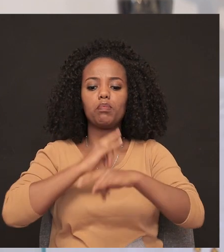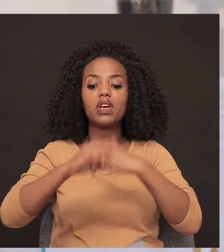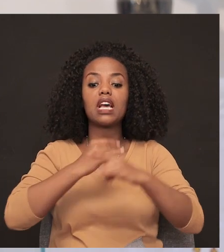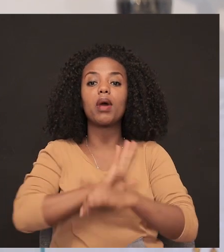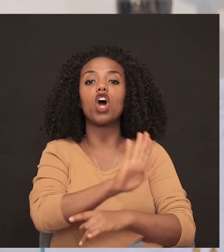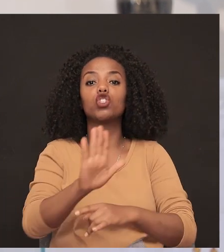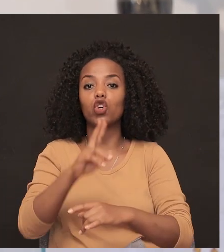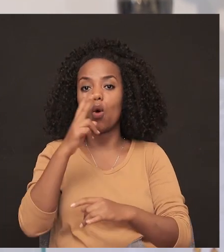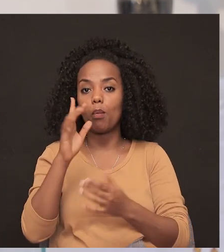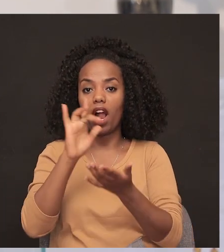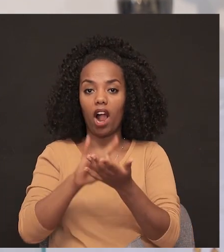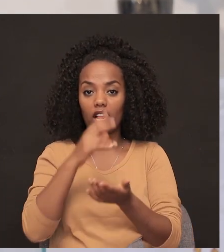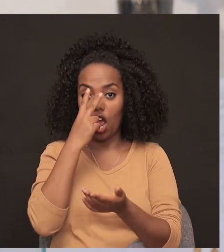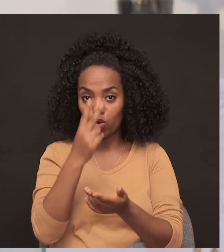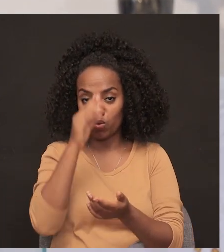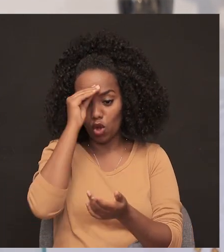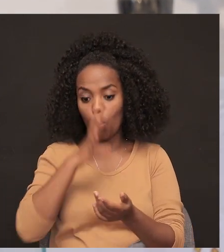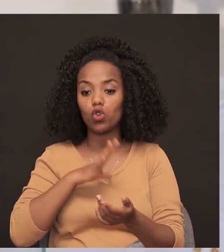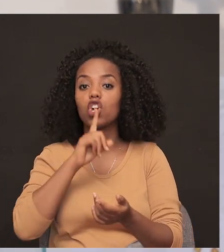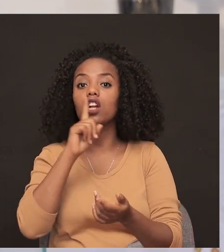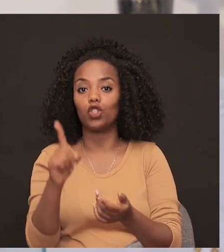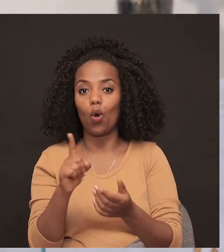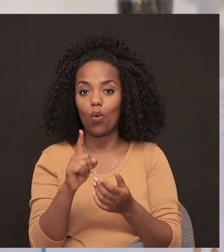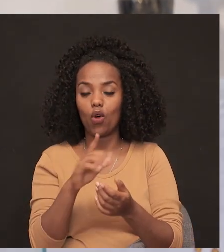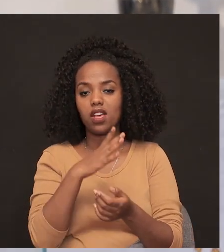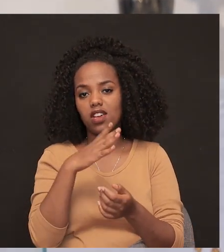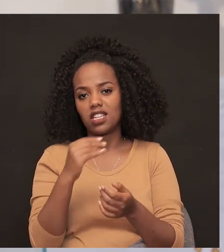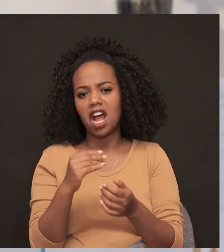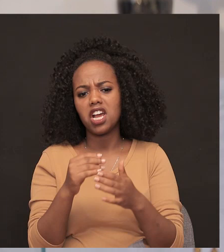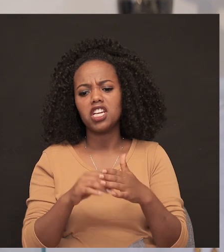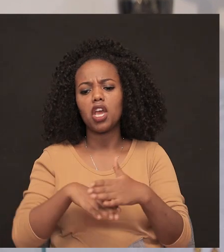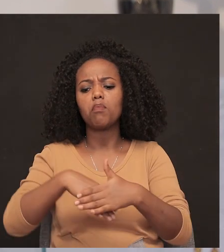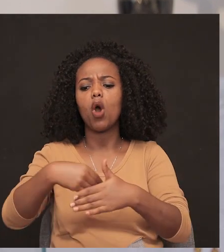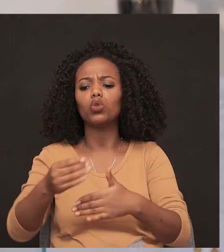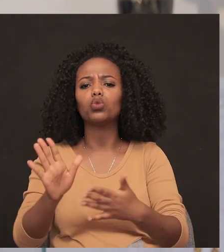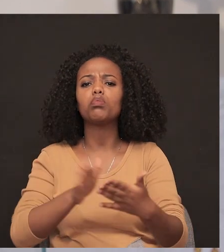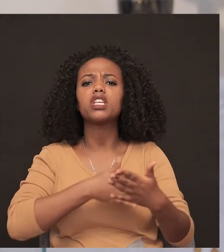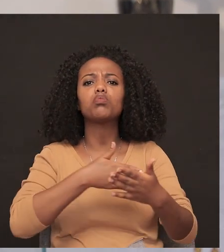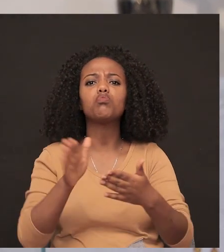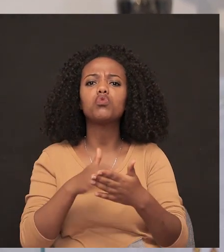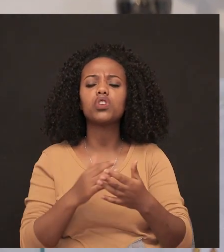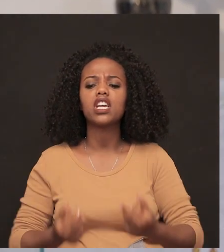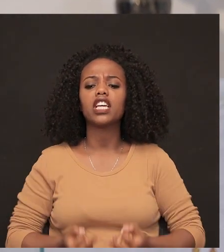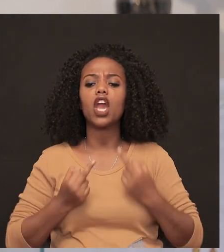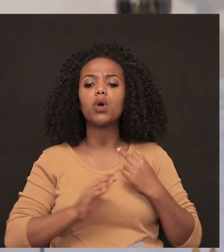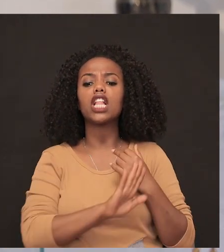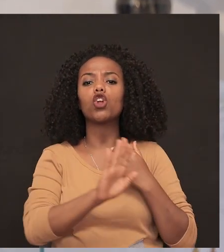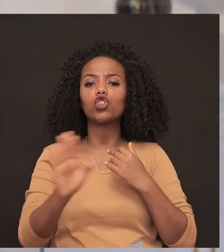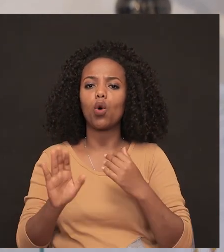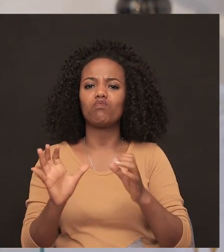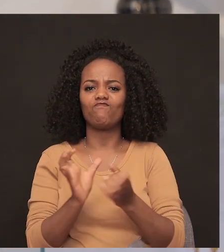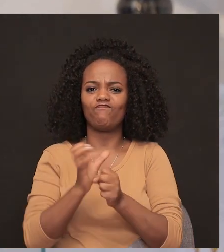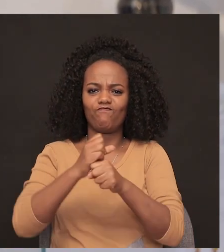መካከል ያዩ ሰዎች ናቸውና የሚያወጧቸው ዝማሬዎች ከህይወታቸው የተጨመቀ